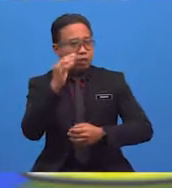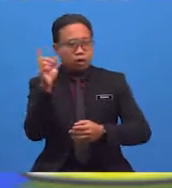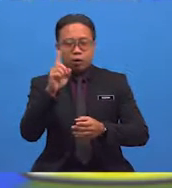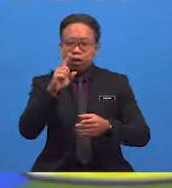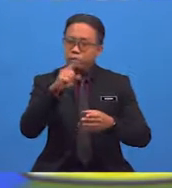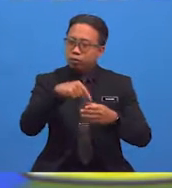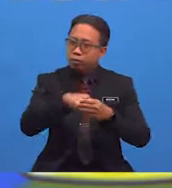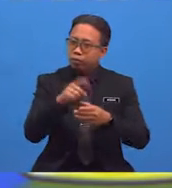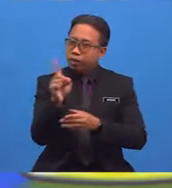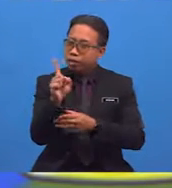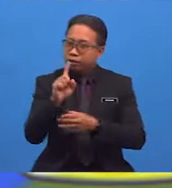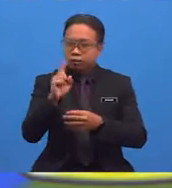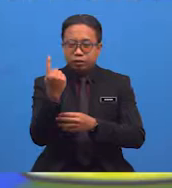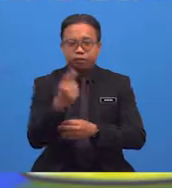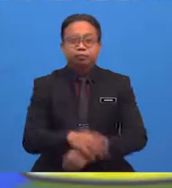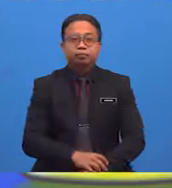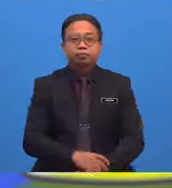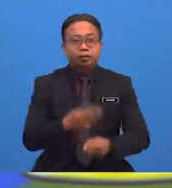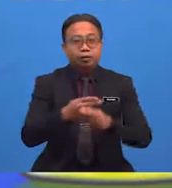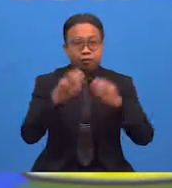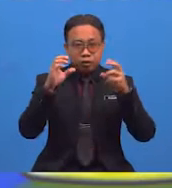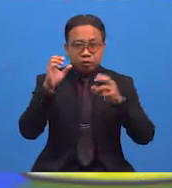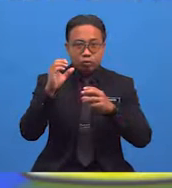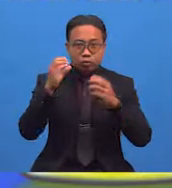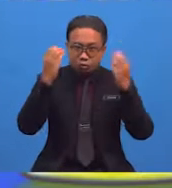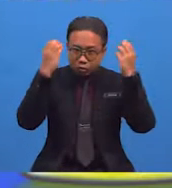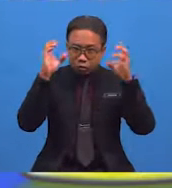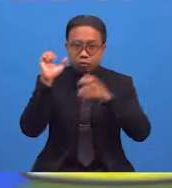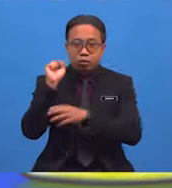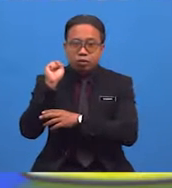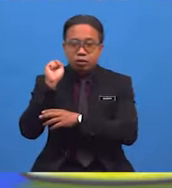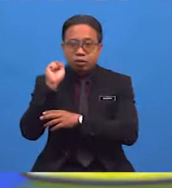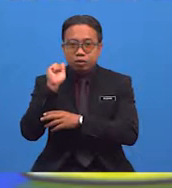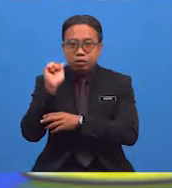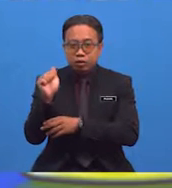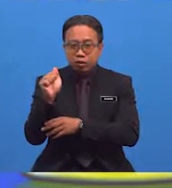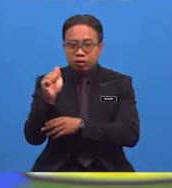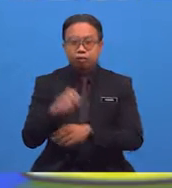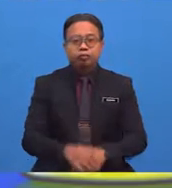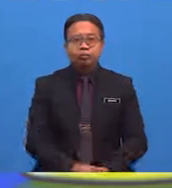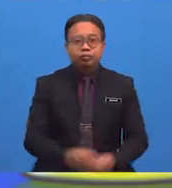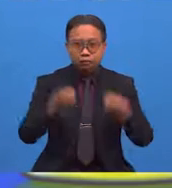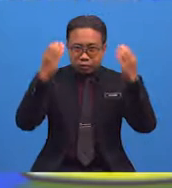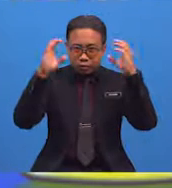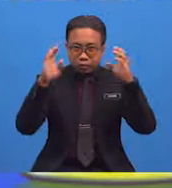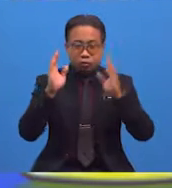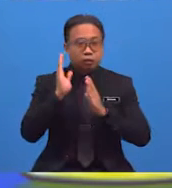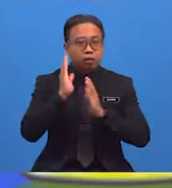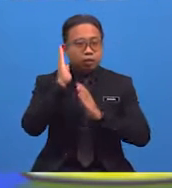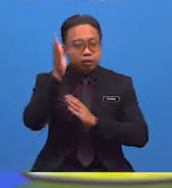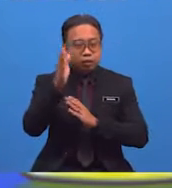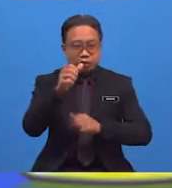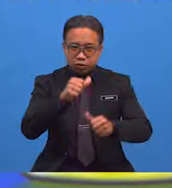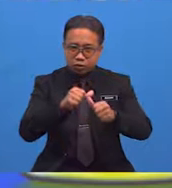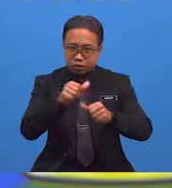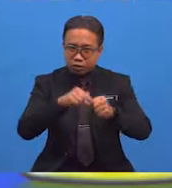sahaja murid-murid berada. Nama cikgu, Cikgu Sariful Asram binti Rosali dan cikgu akan menjadi guru sains